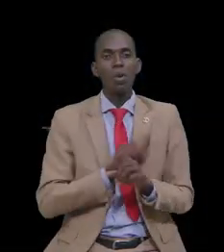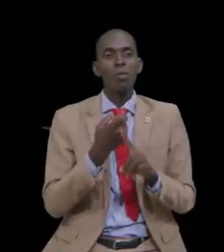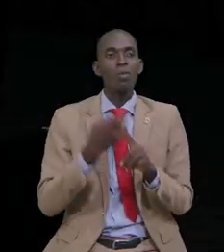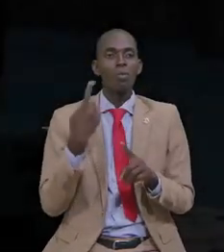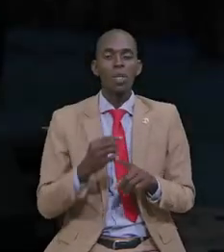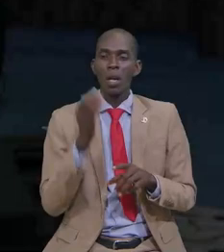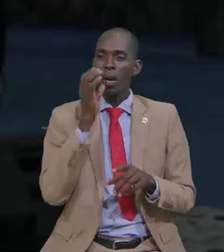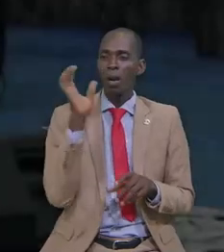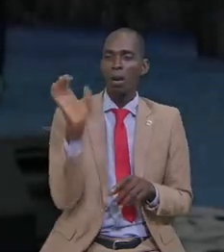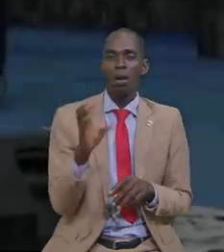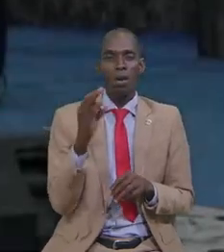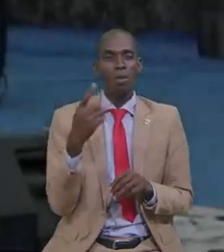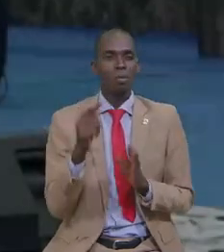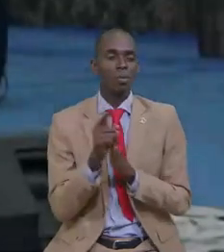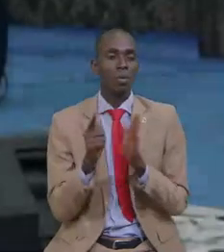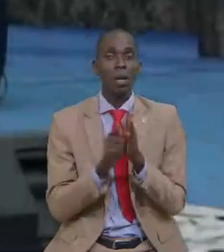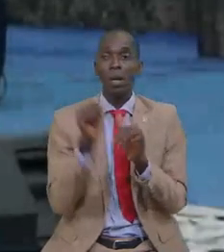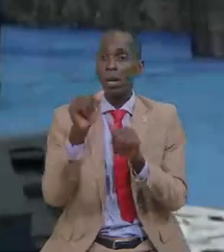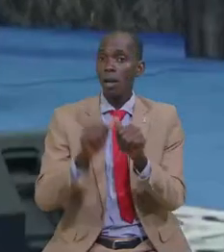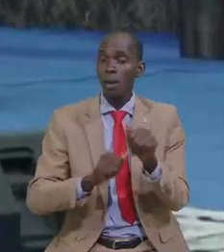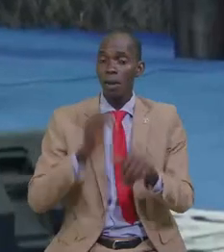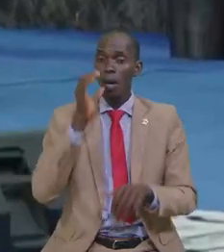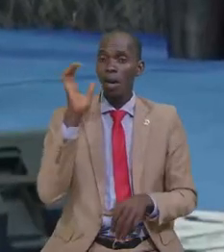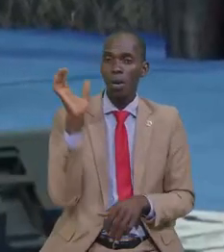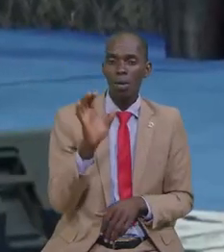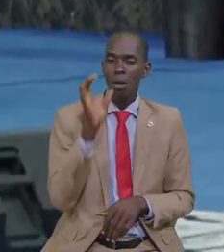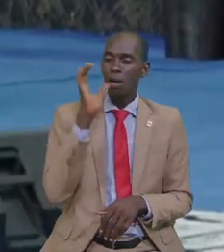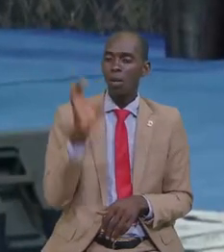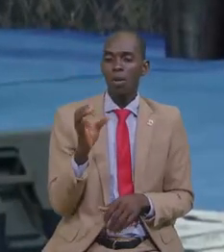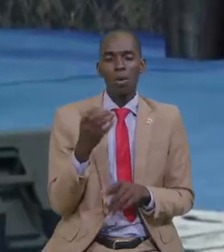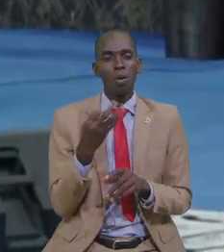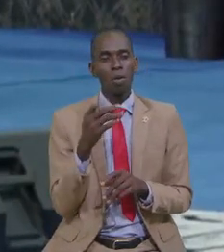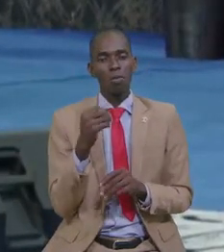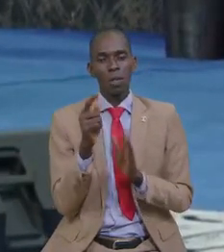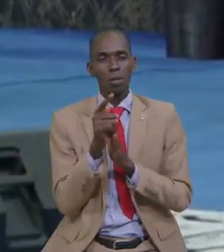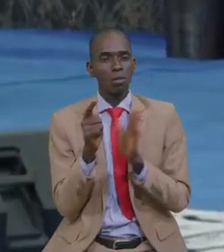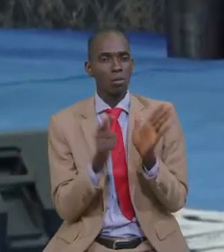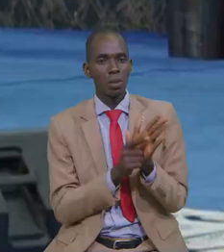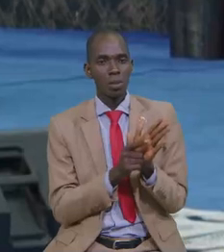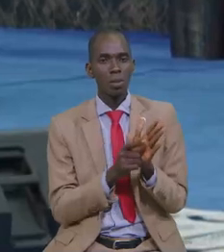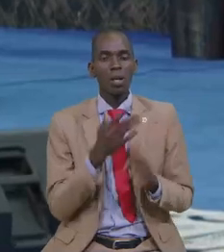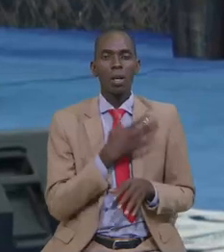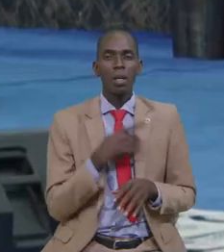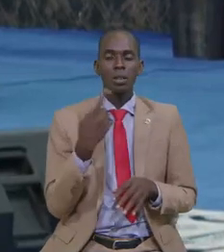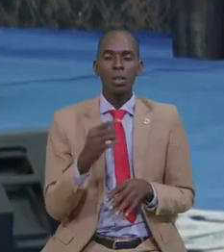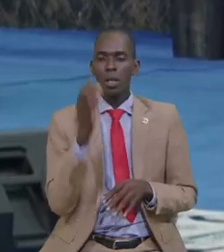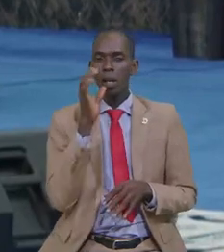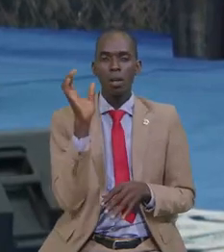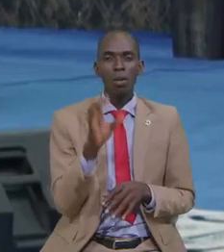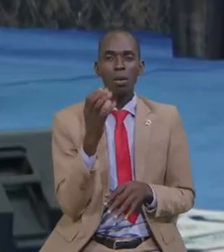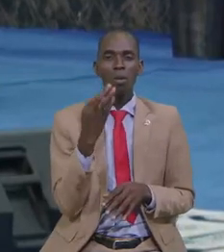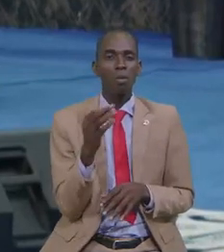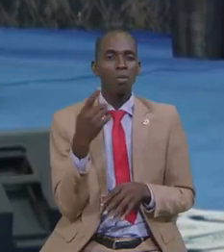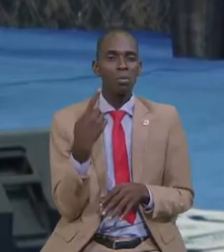a rachetés de la malédiction de la loi. Toute malédiction, la malédiction de la